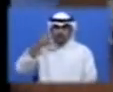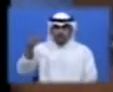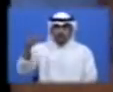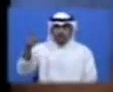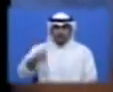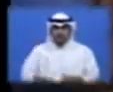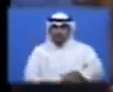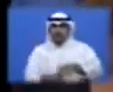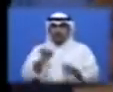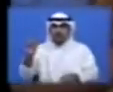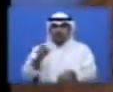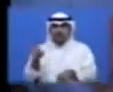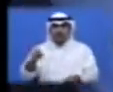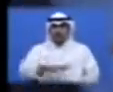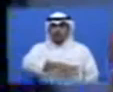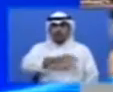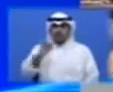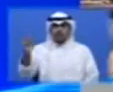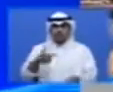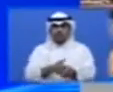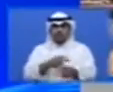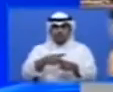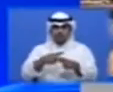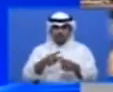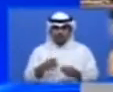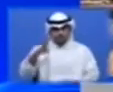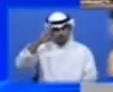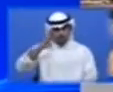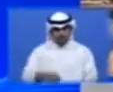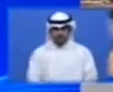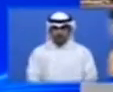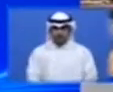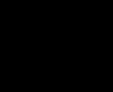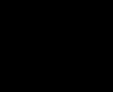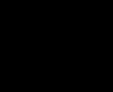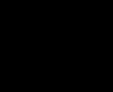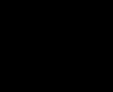الهاتف مدير مستشفى الكويت التخصصي الدكتور محمد المصري، شكرا لك.